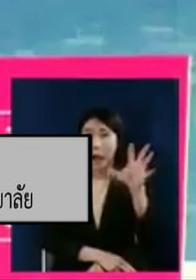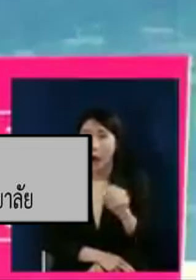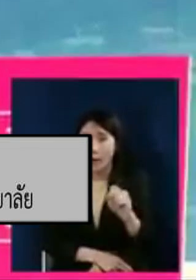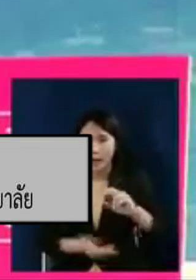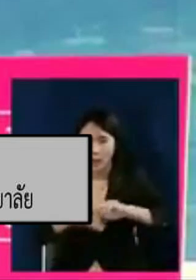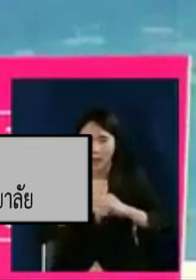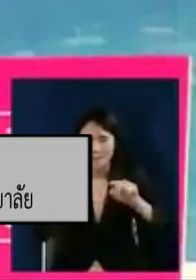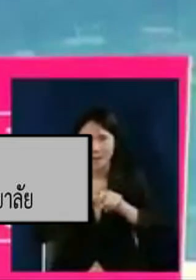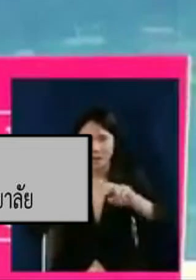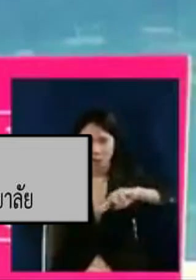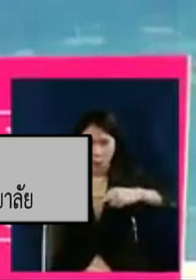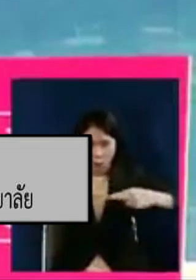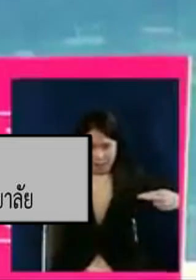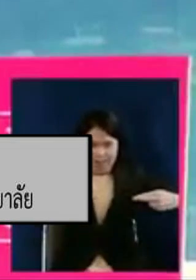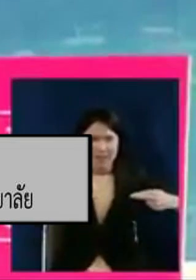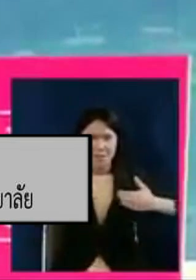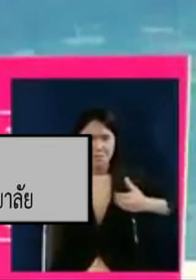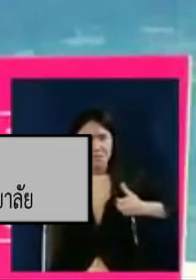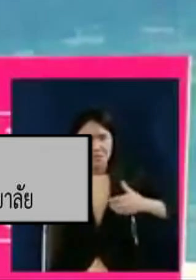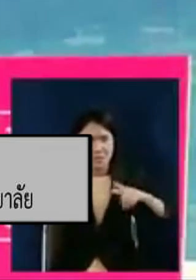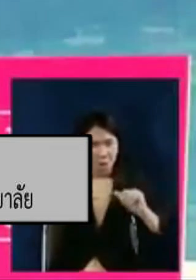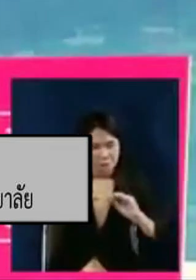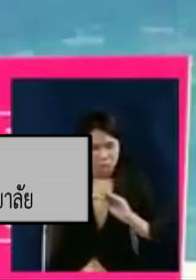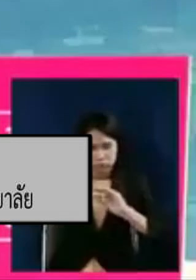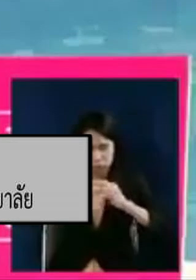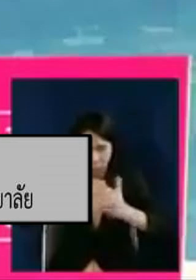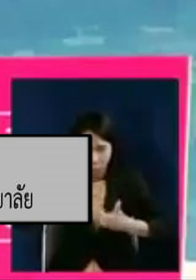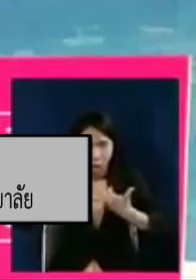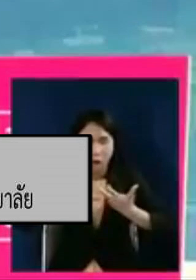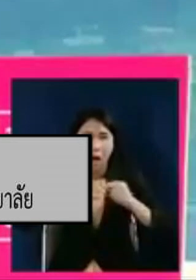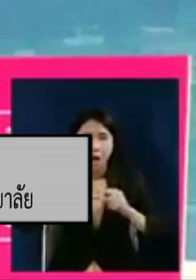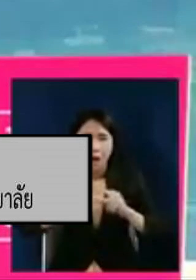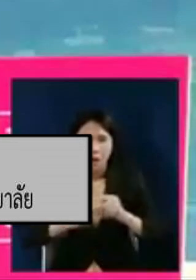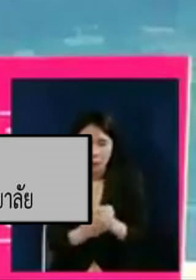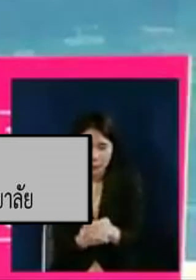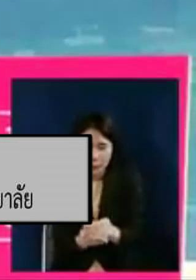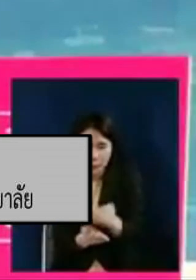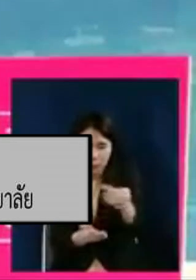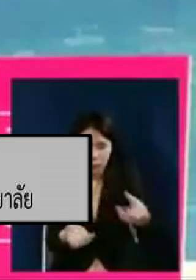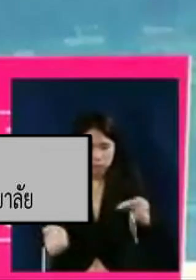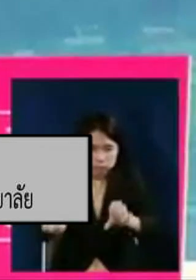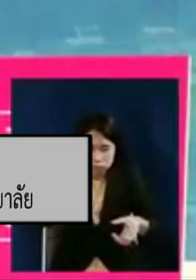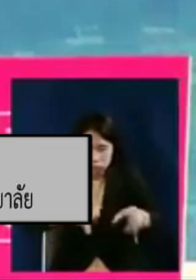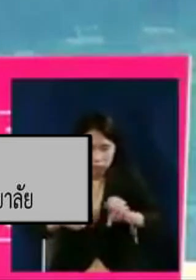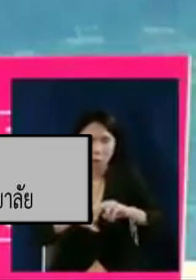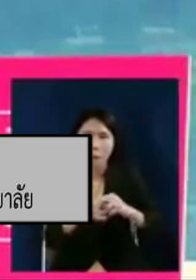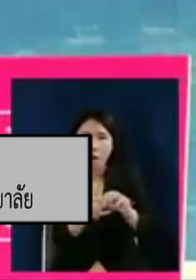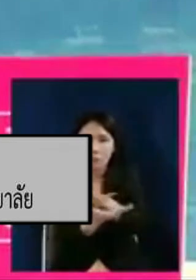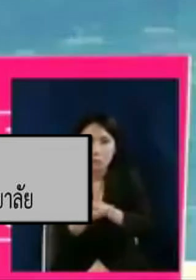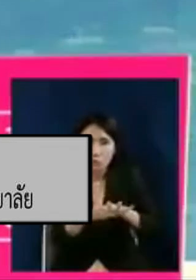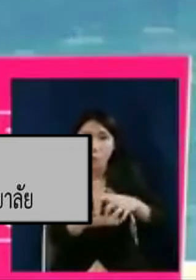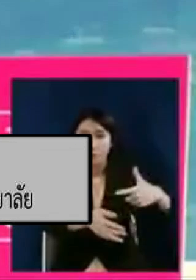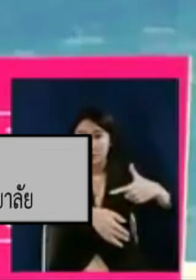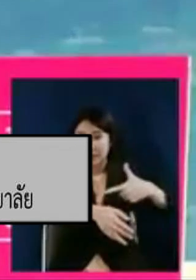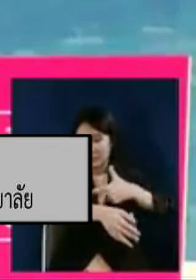particleนะครับแล้วให้เป็น Nanoparticleวันนี้นะครับเป็นตัวนำเข้าไปนะ